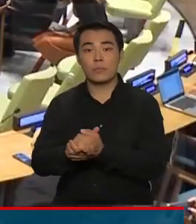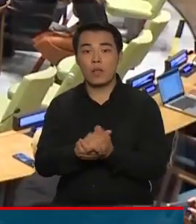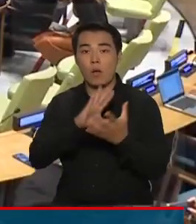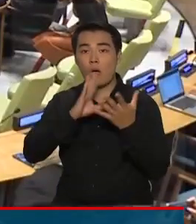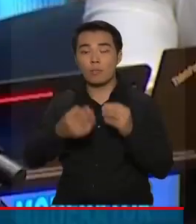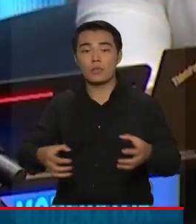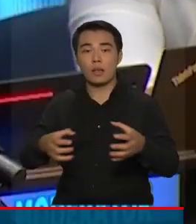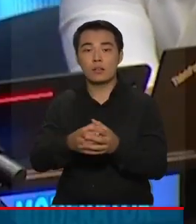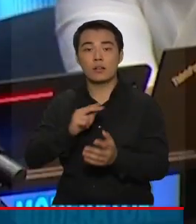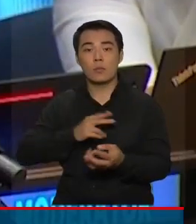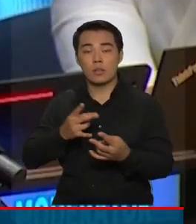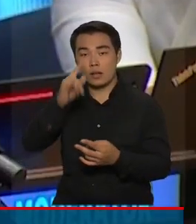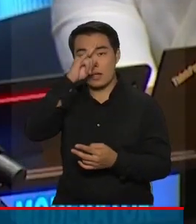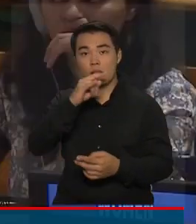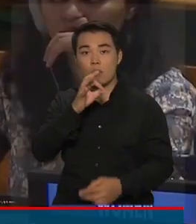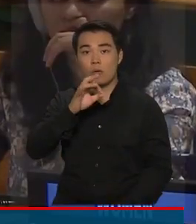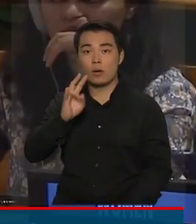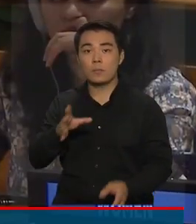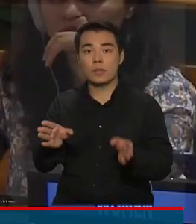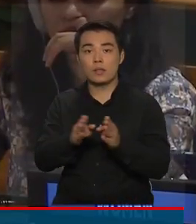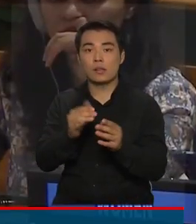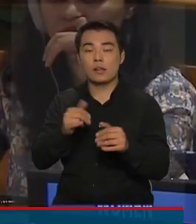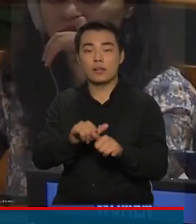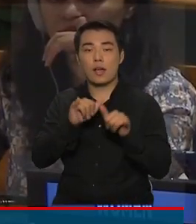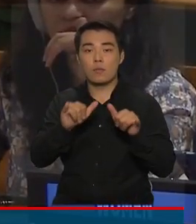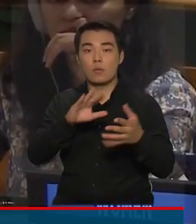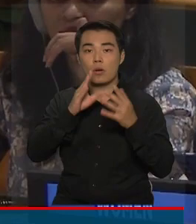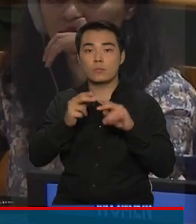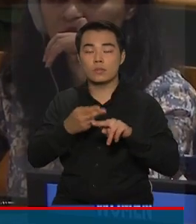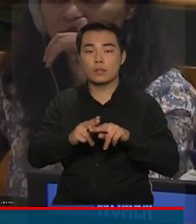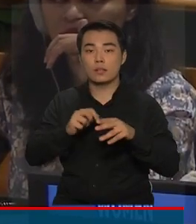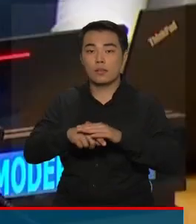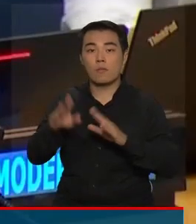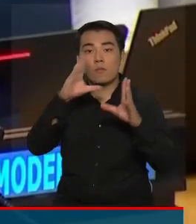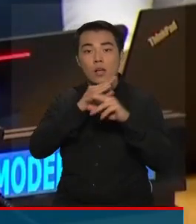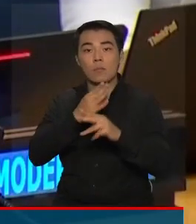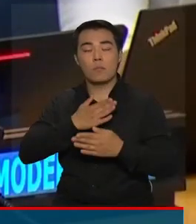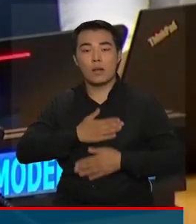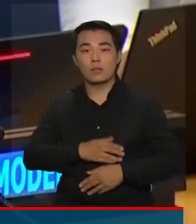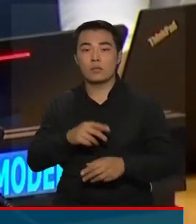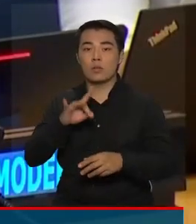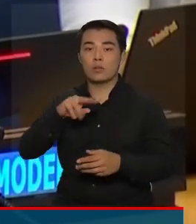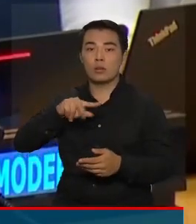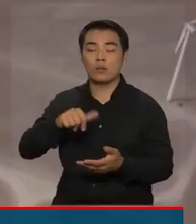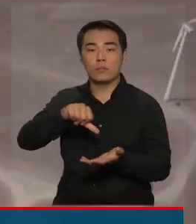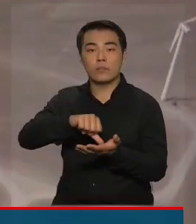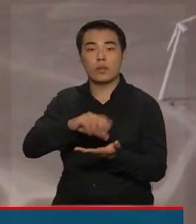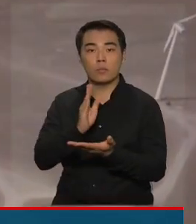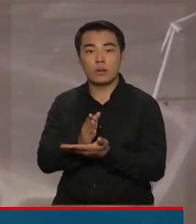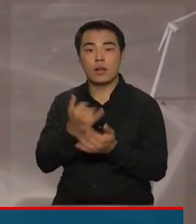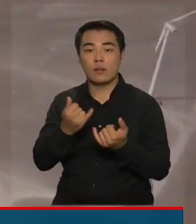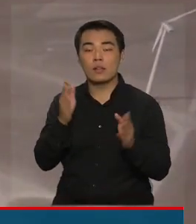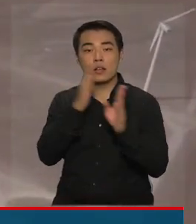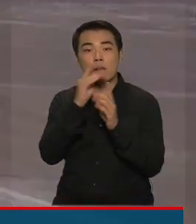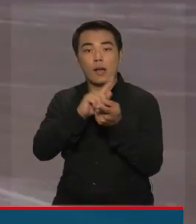арттыруымыз қажет. Қазақстан Біріккен ұлттар ұйымының орнықты даму саласындағы тегеурінді әрі тиімді рөлін әрдайым қолдайды. Қазір